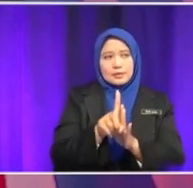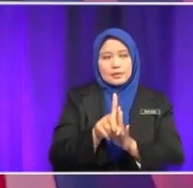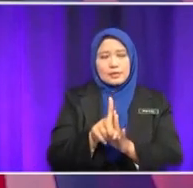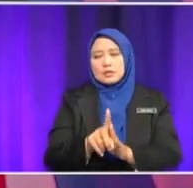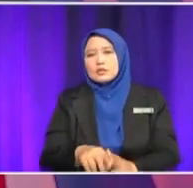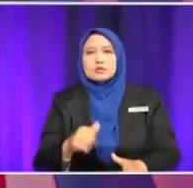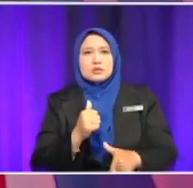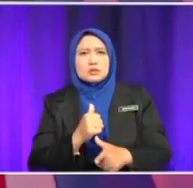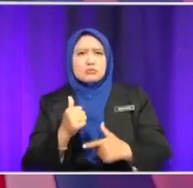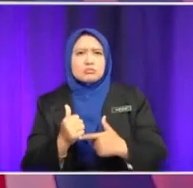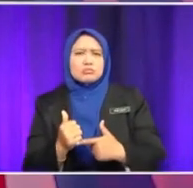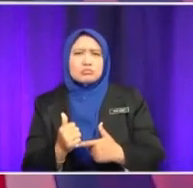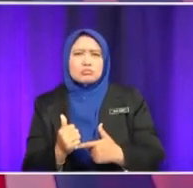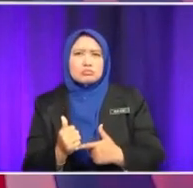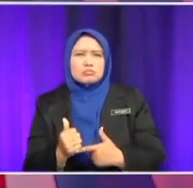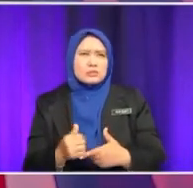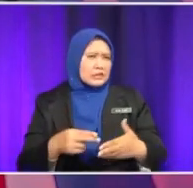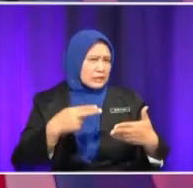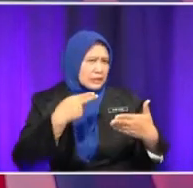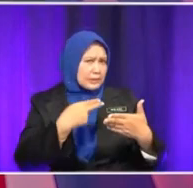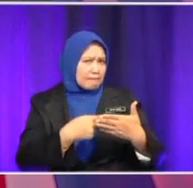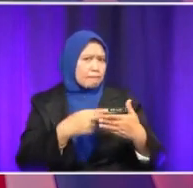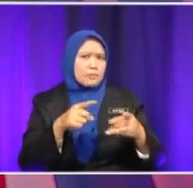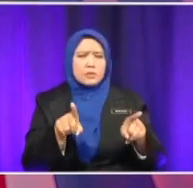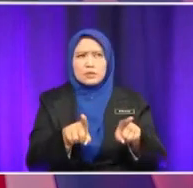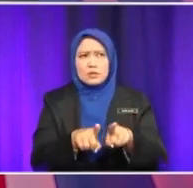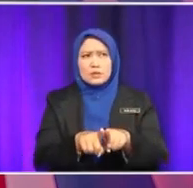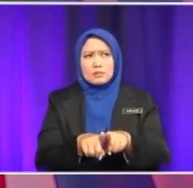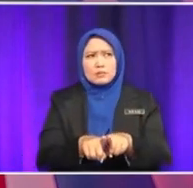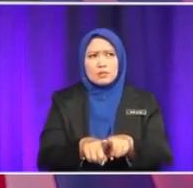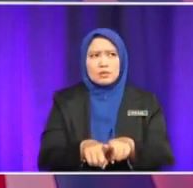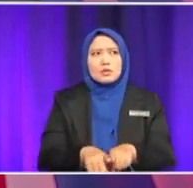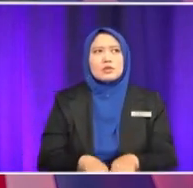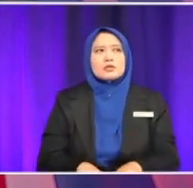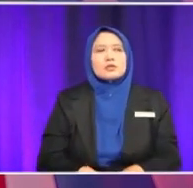Oke jadi murid itu memang kita galak juga